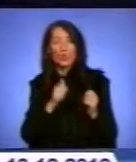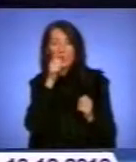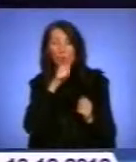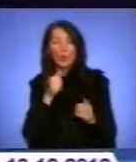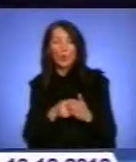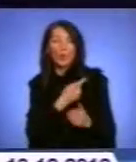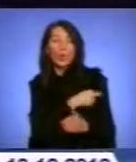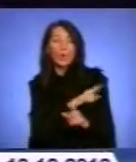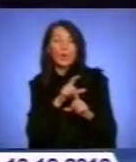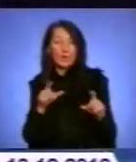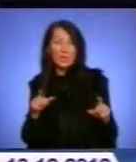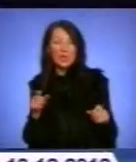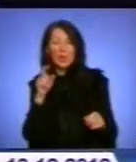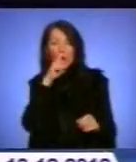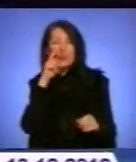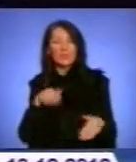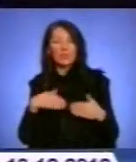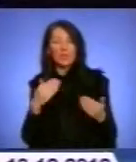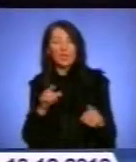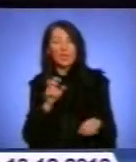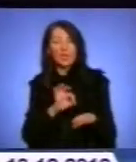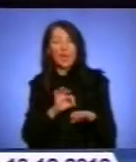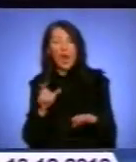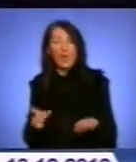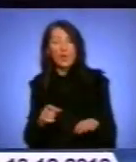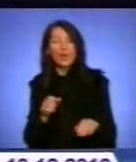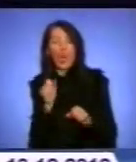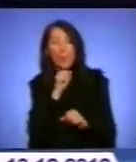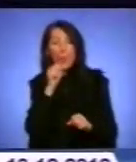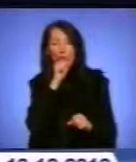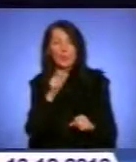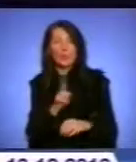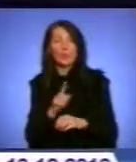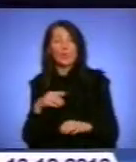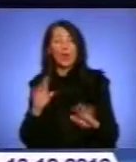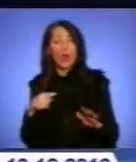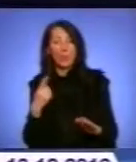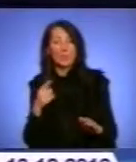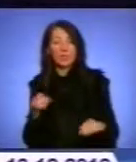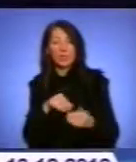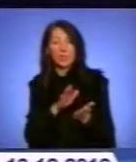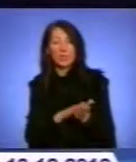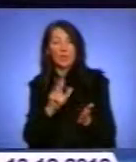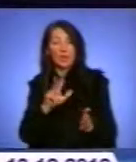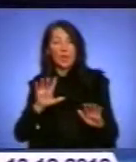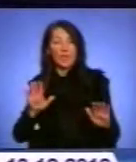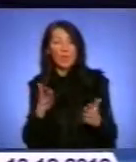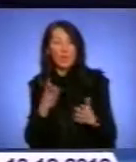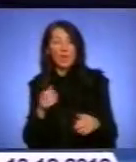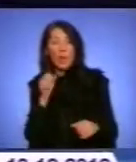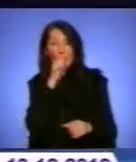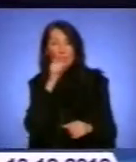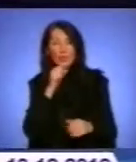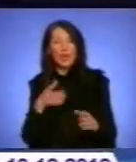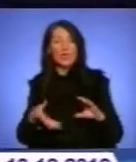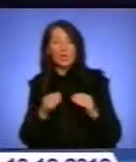закладів України звертаються потерпілі з обмороженнями. В Тернопільській області зареєстровано 3 випадки переохолодження, внаслідок яких